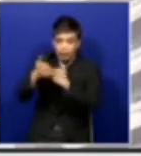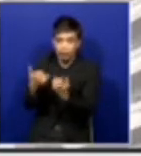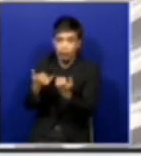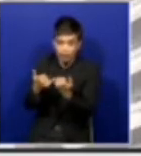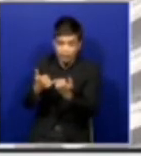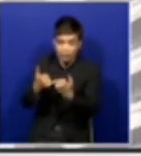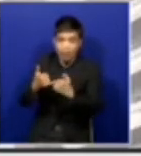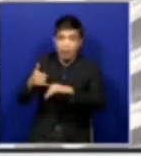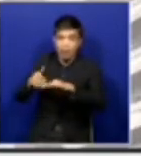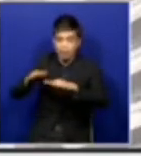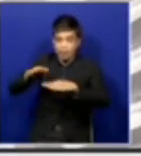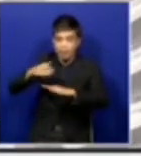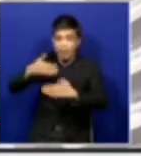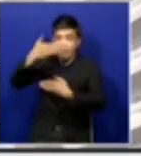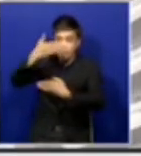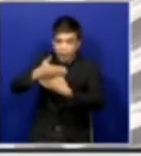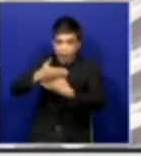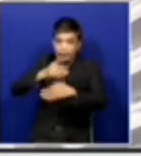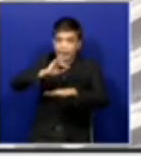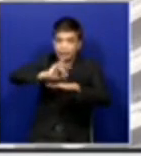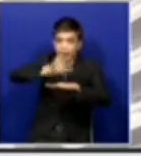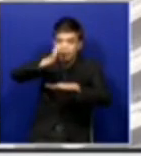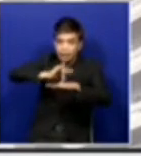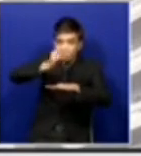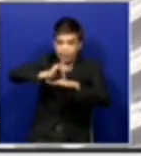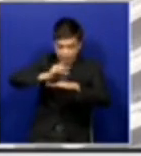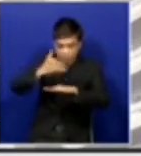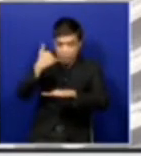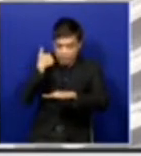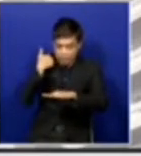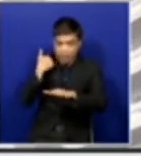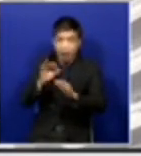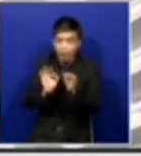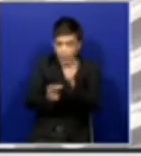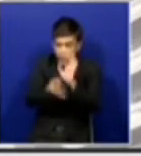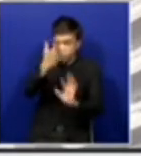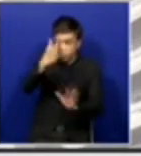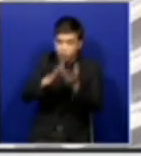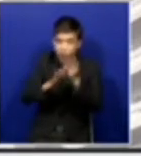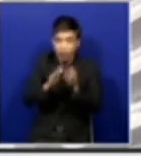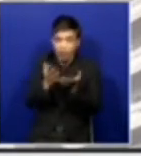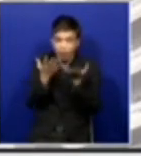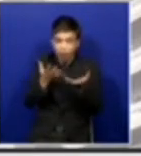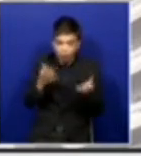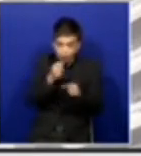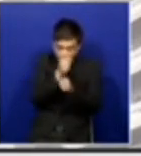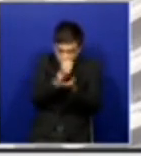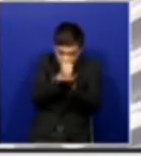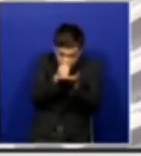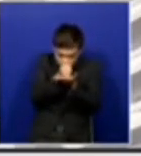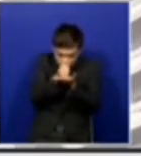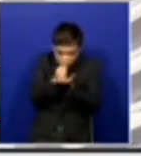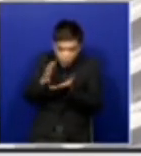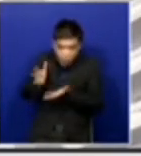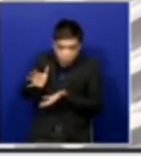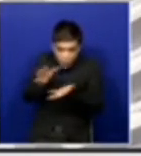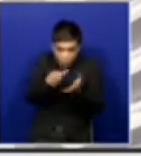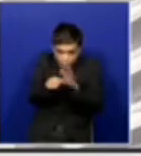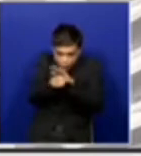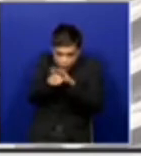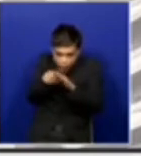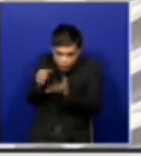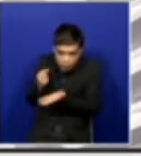ติไฟไหม้แล้วมีการขนยาเสพติดรายงานจากผู้แทนจังหวัดเชียงรายที่อยู่ในกรรมธิ